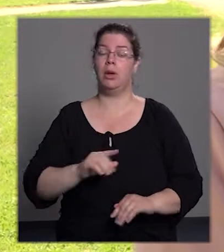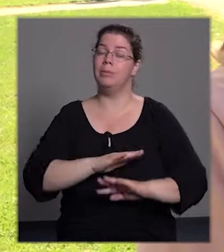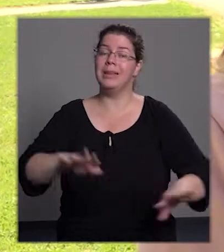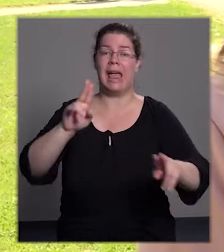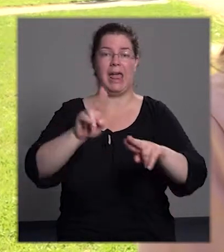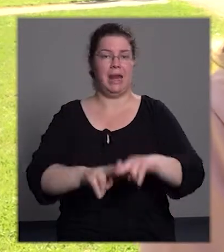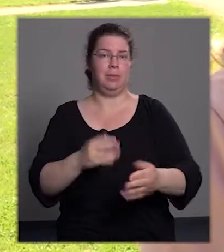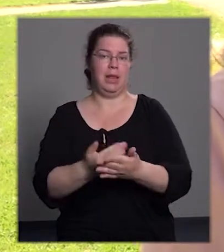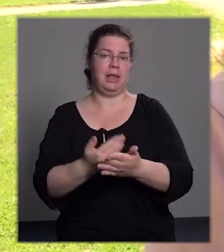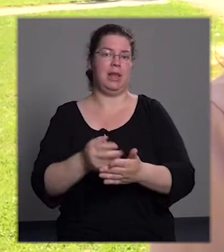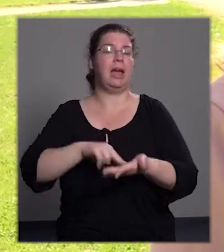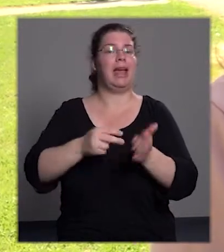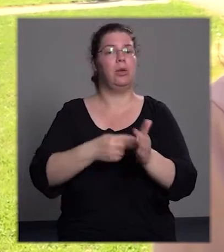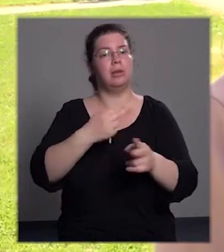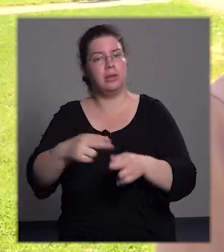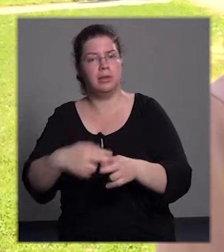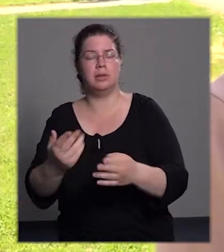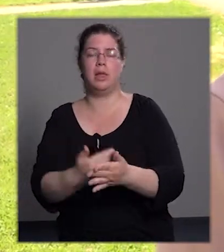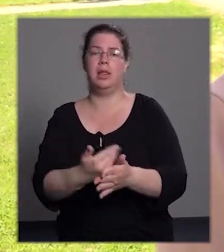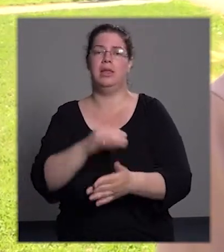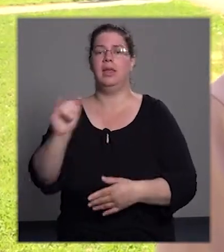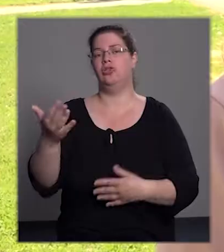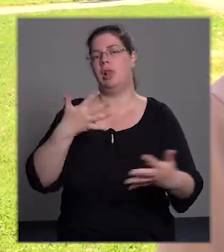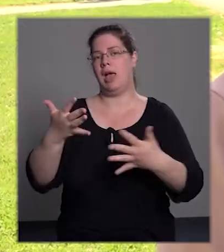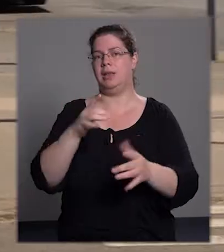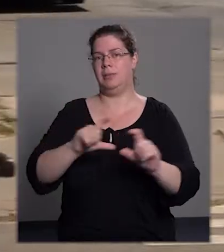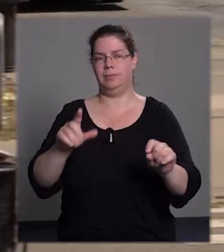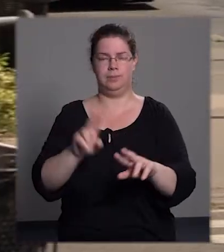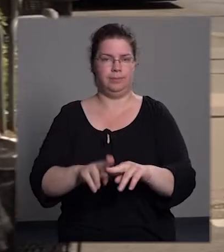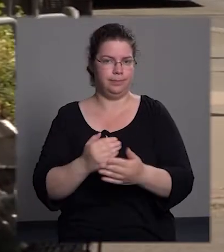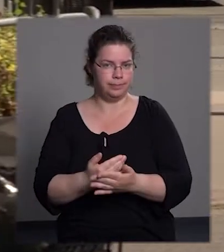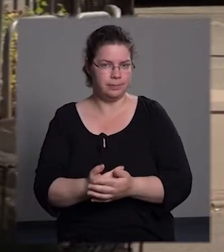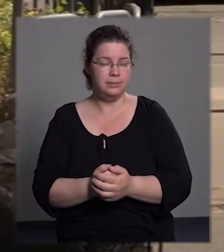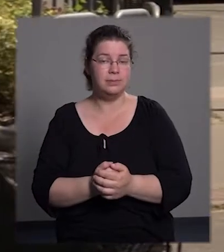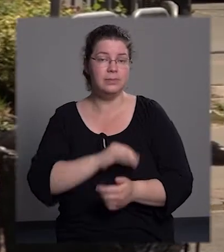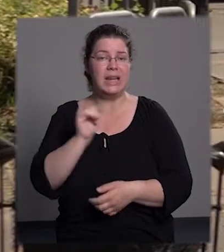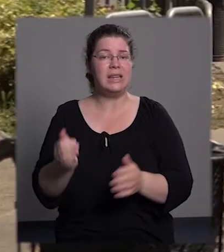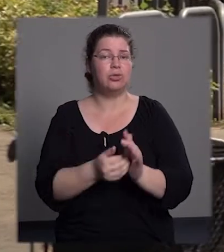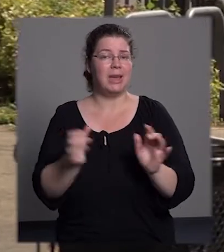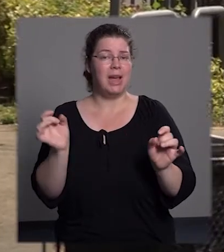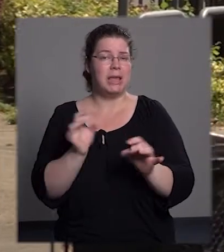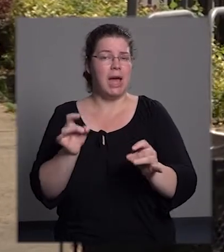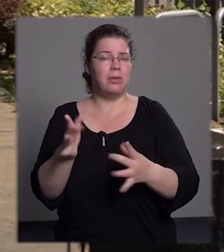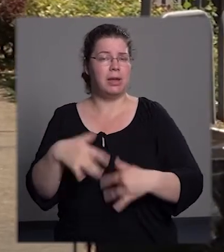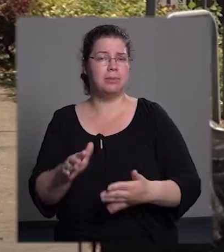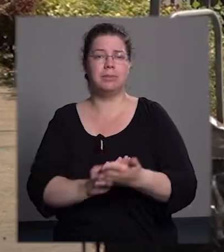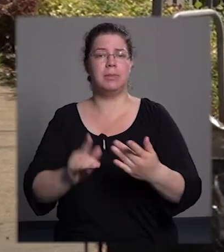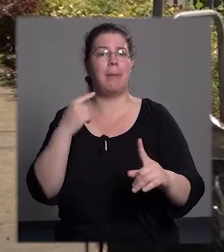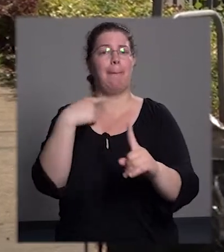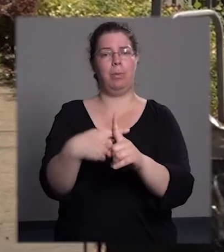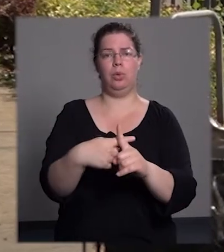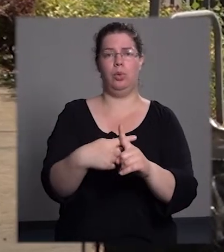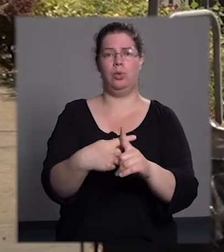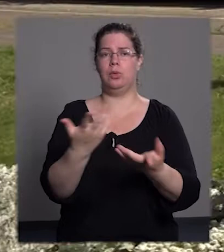kerület tisztasága és a látképe. És még a járványhelyzet, az milyen plusz feladatokat hozott be még